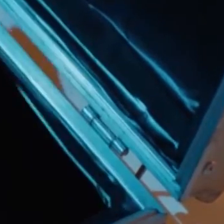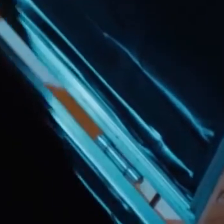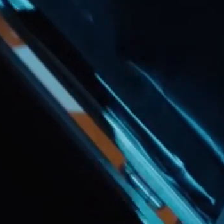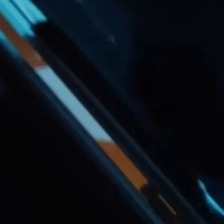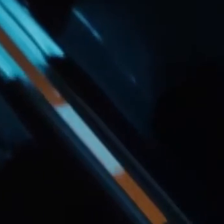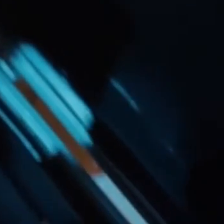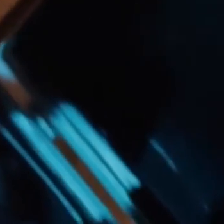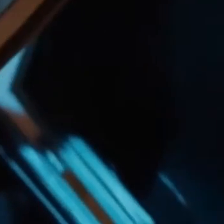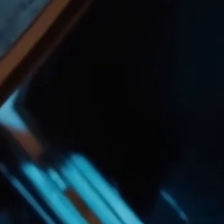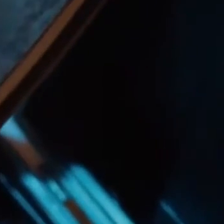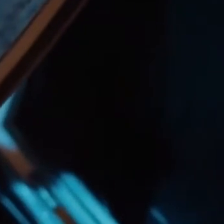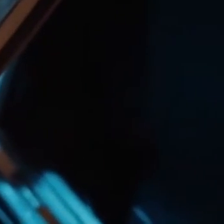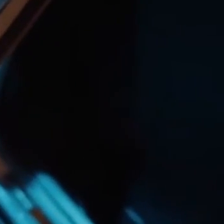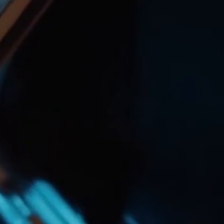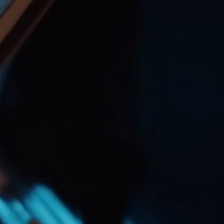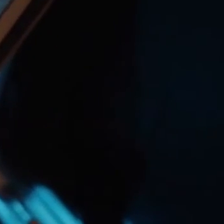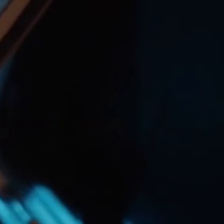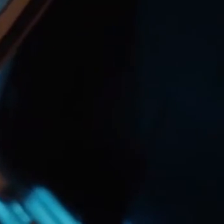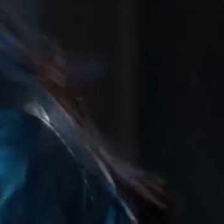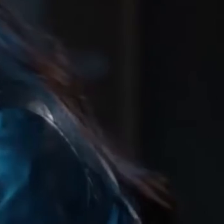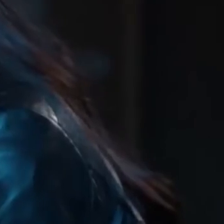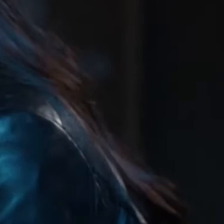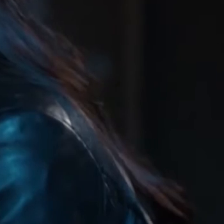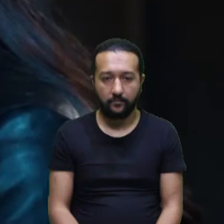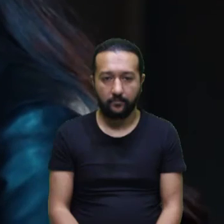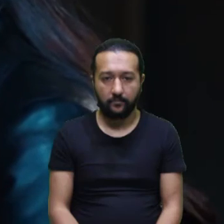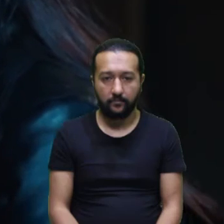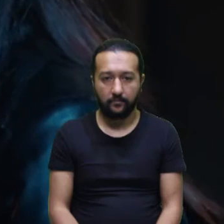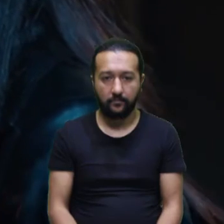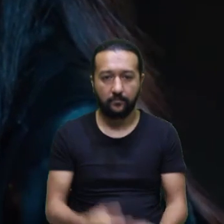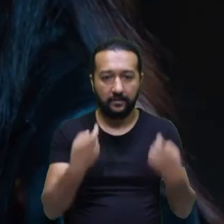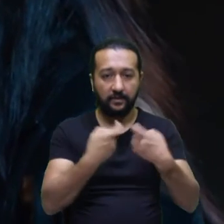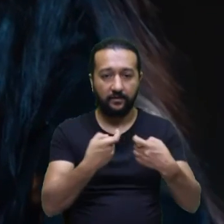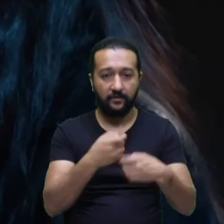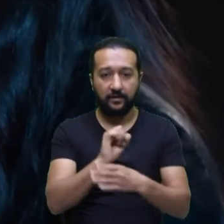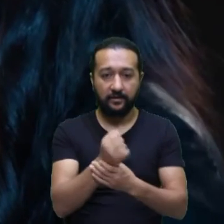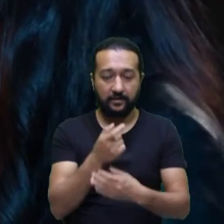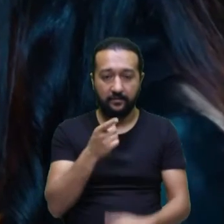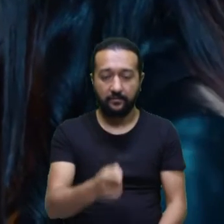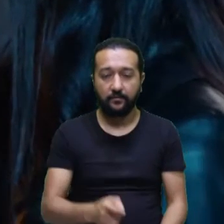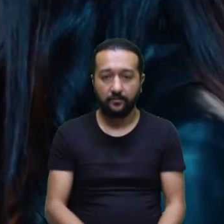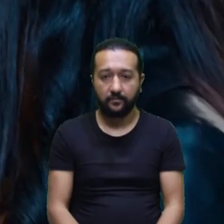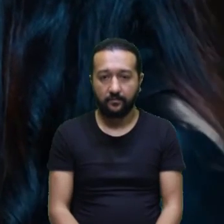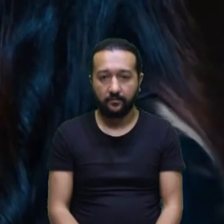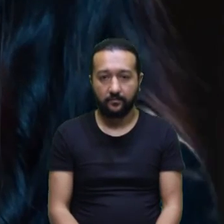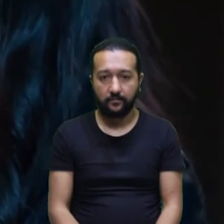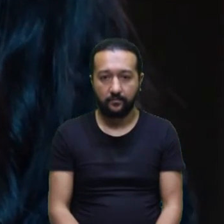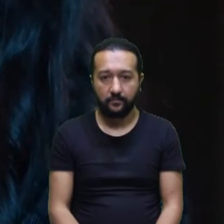okuyor. Kitap kalın ciltli, saman kağıtlı. Kapağı birazcık yıpranmış. Savaş sanatı.